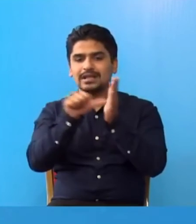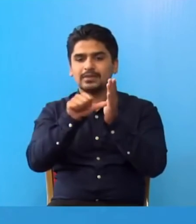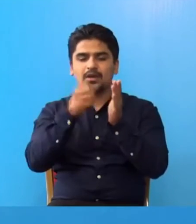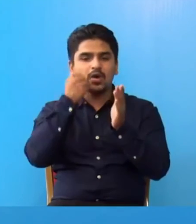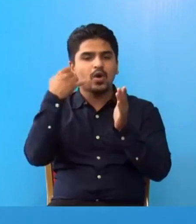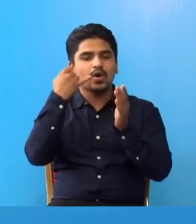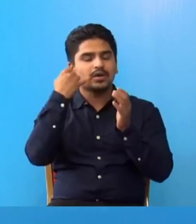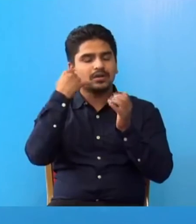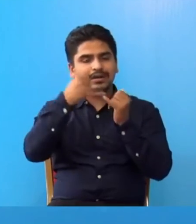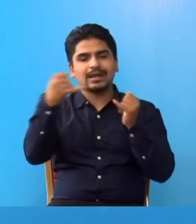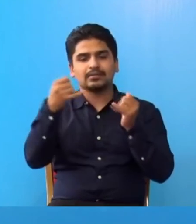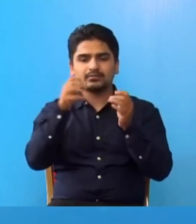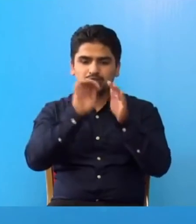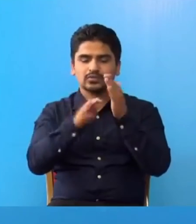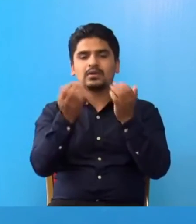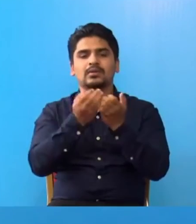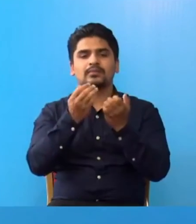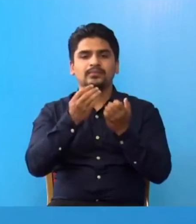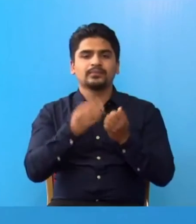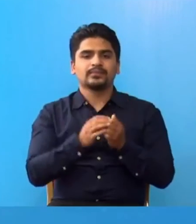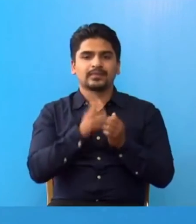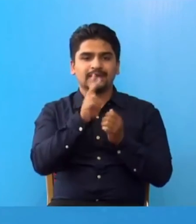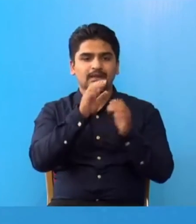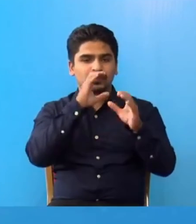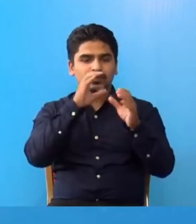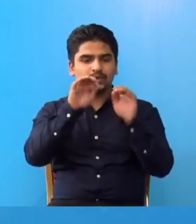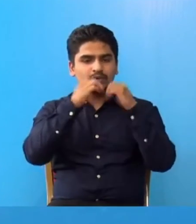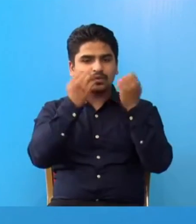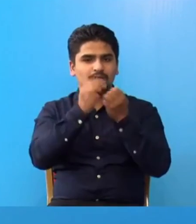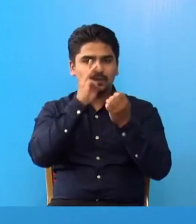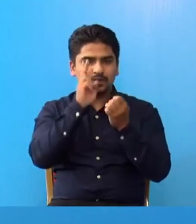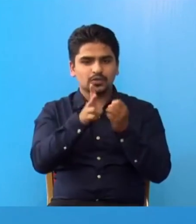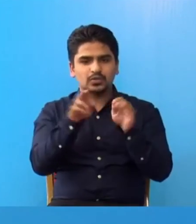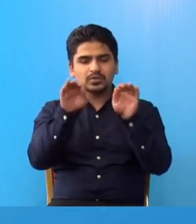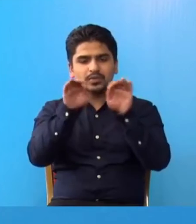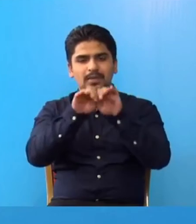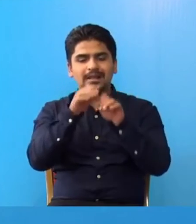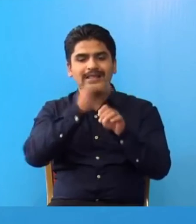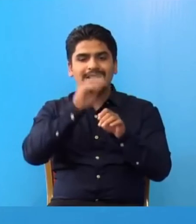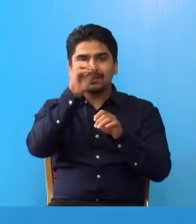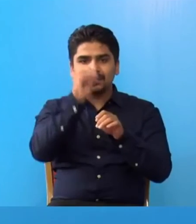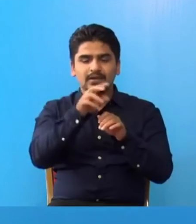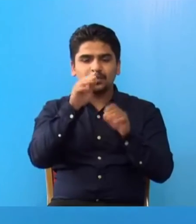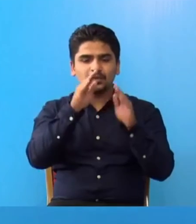त्याम आपद नेपाली डाजवआ दीदीबेने हरू लाए क्म्यूठीनमा चाहिए यह सम्धानी तालीम प्राप्त दिये रहा,